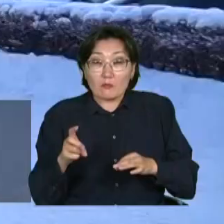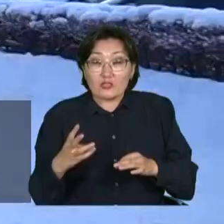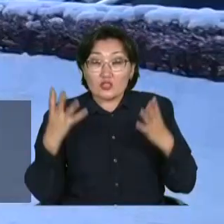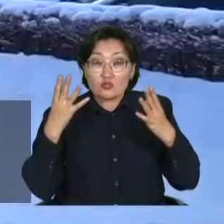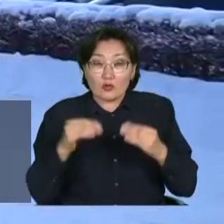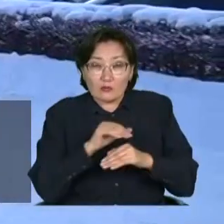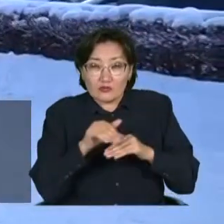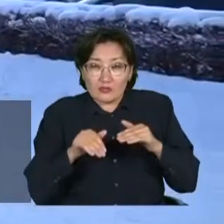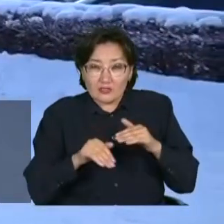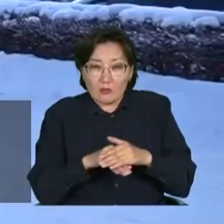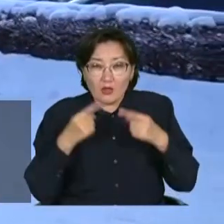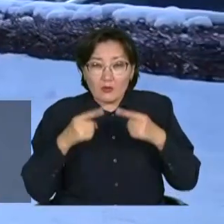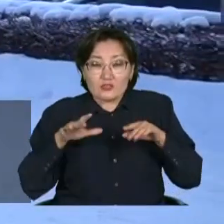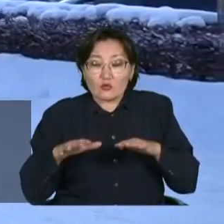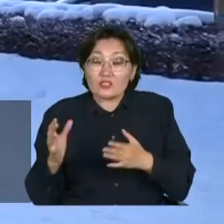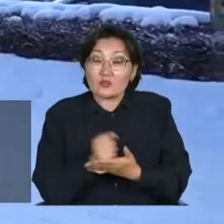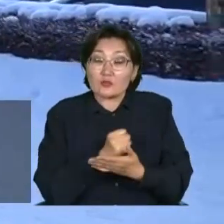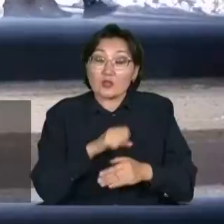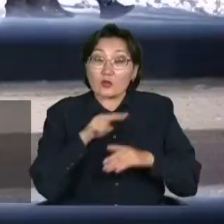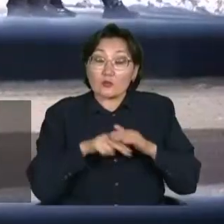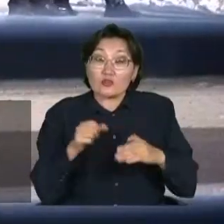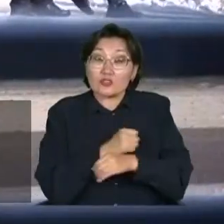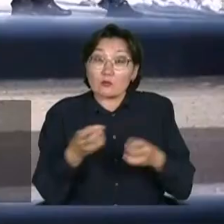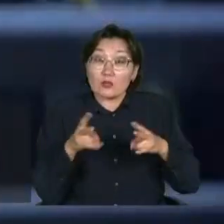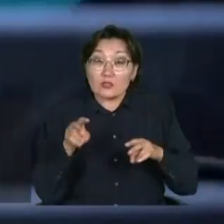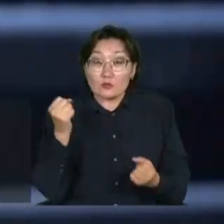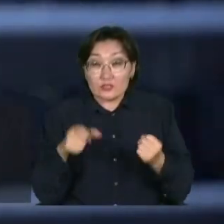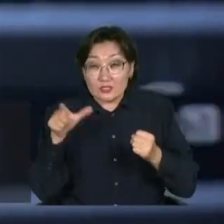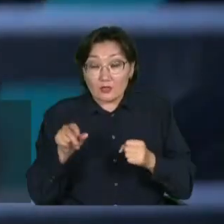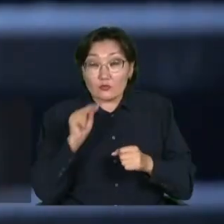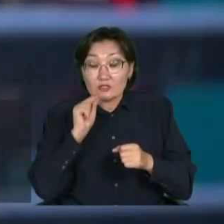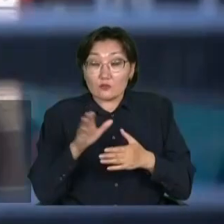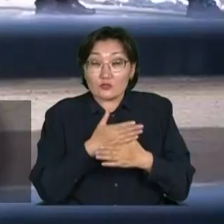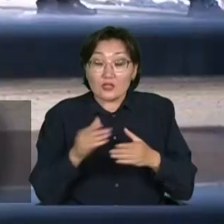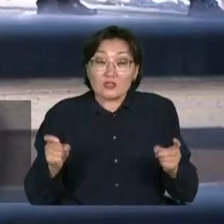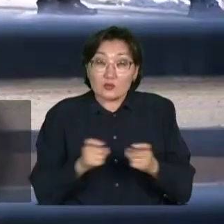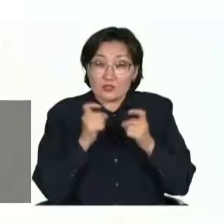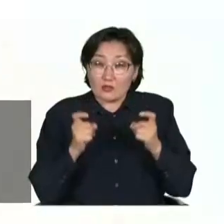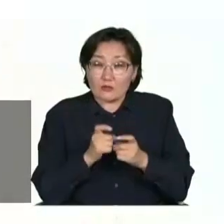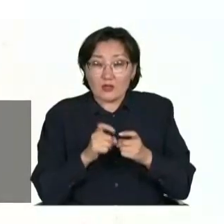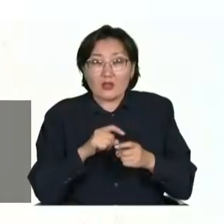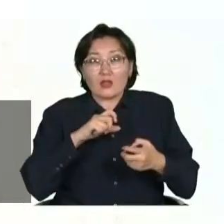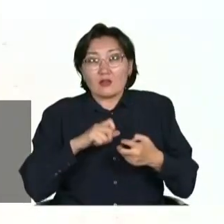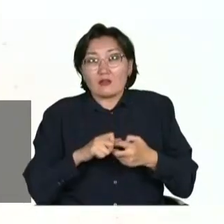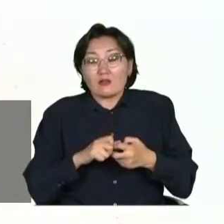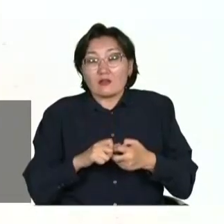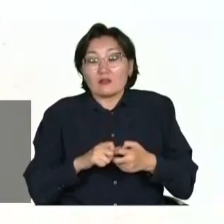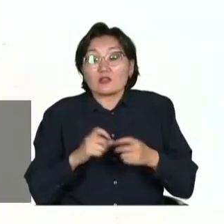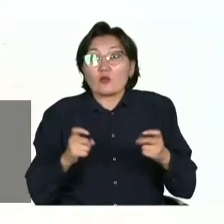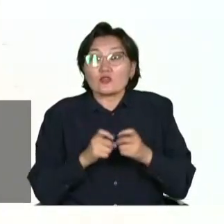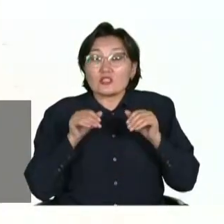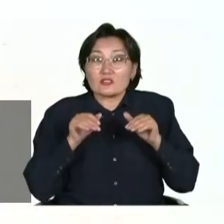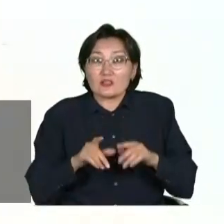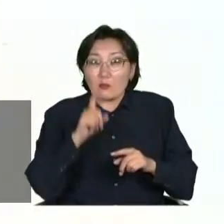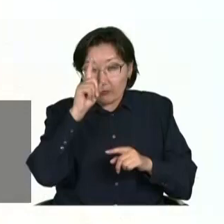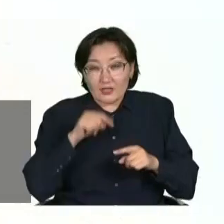жасырынып, қыстаудан табылған. Жалпы соққының астында қалған жүргізуші мен айыпталушы арасындағы даудың түйіні бір айдан соң тарқауы мүмкін. Әзірге сот